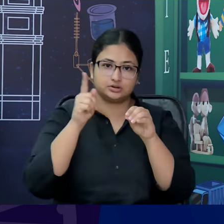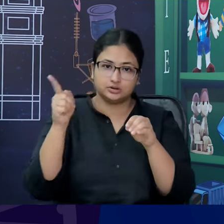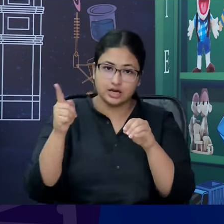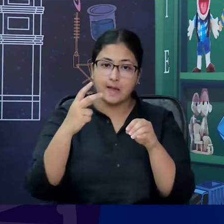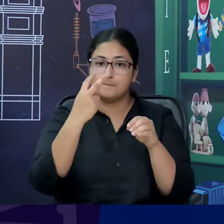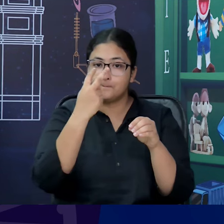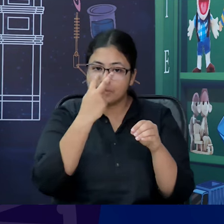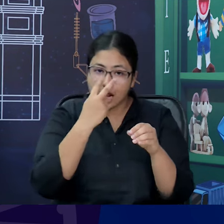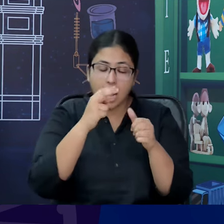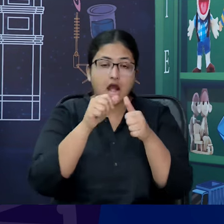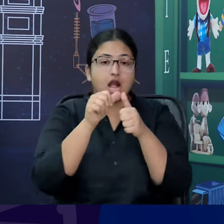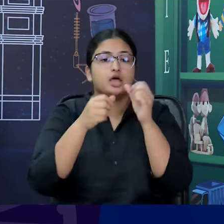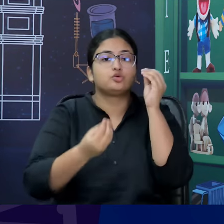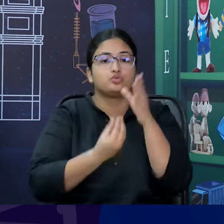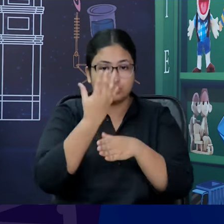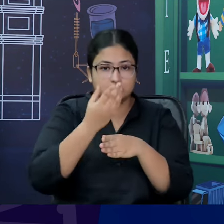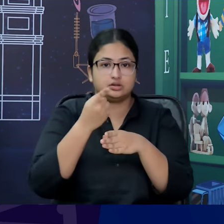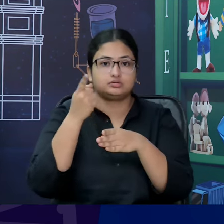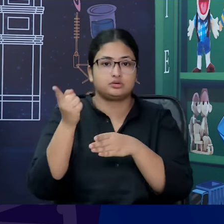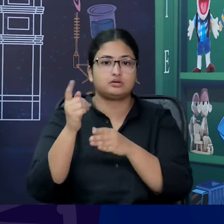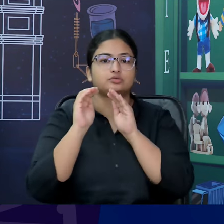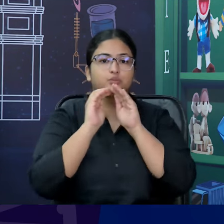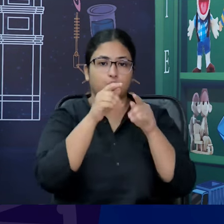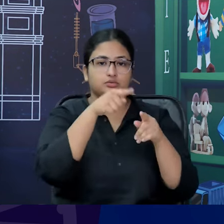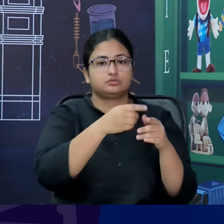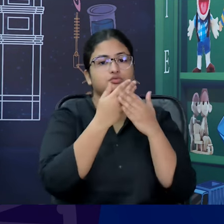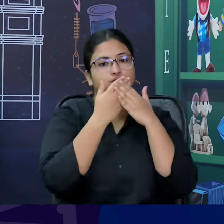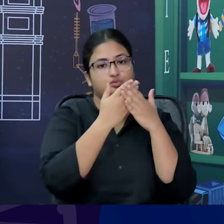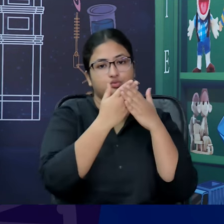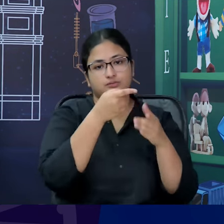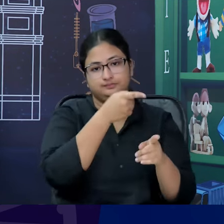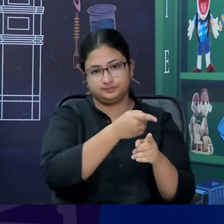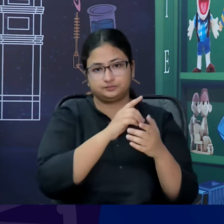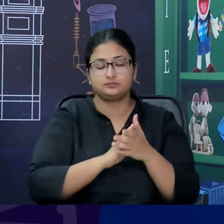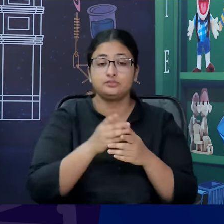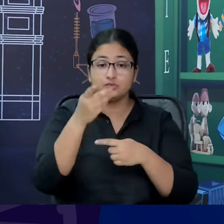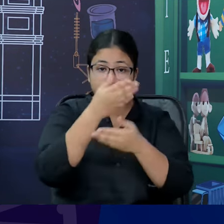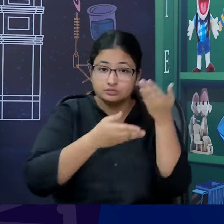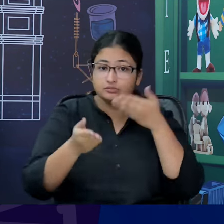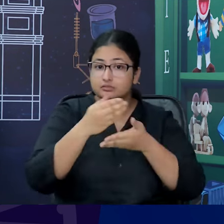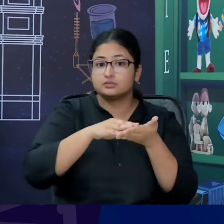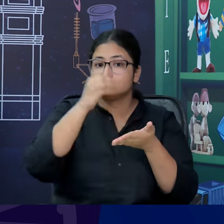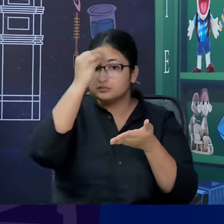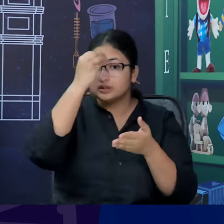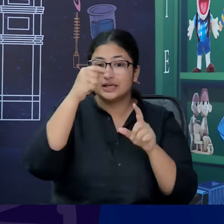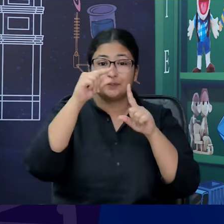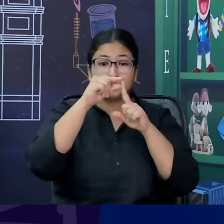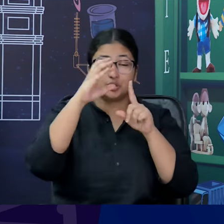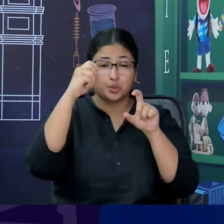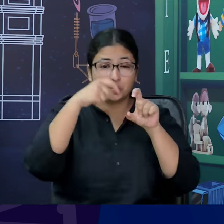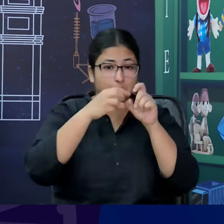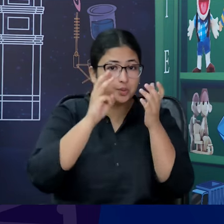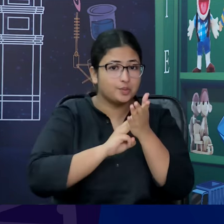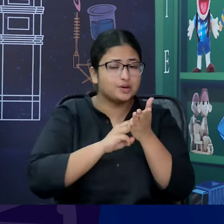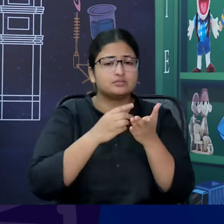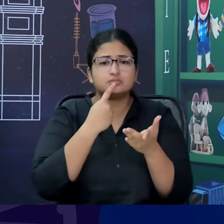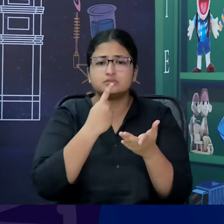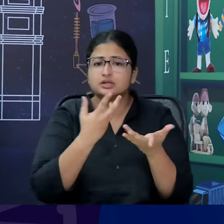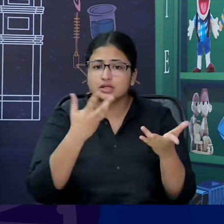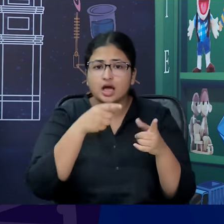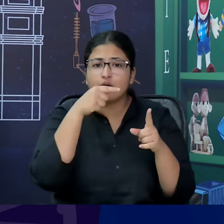आज के सत्र में आप अ इस कविता के बारे में जानेंगे कविता अ क्या कहती है कविता के मायने क्या हैं कविता के अर्थ और